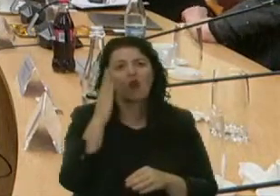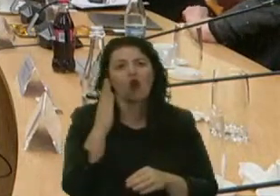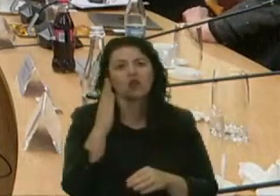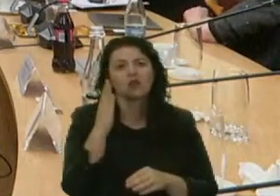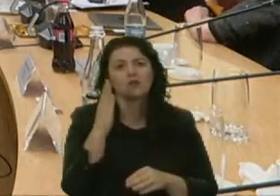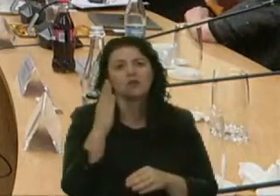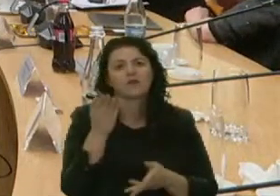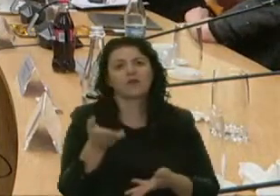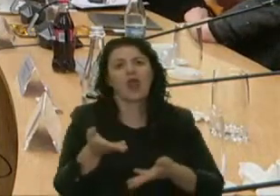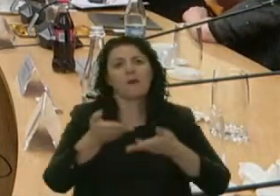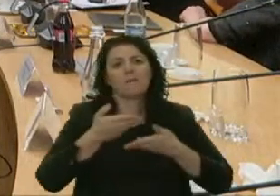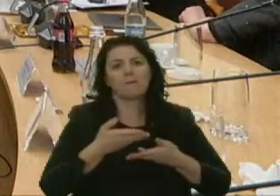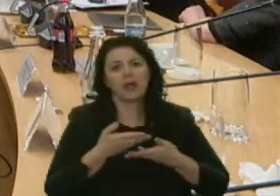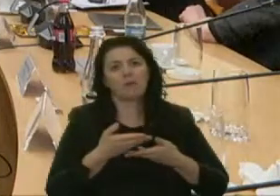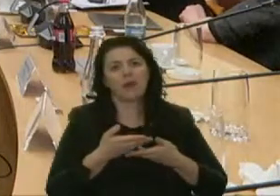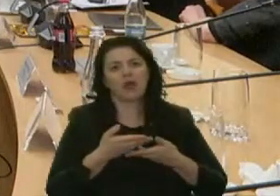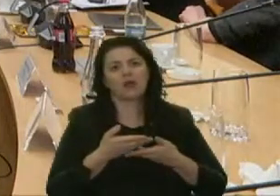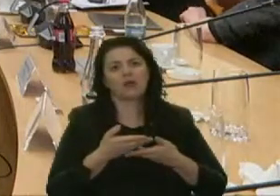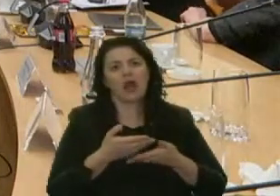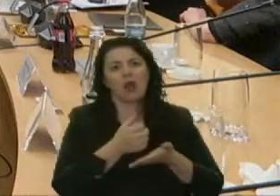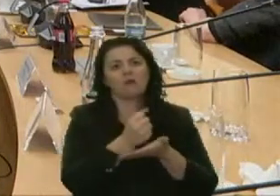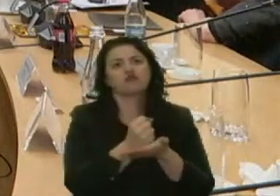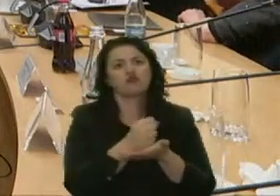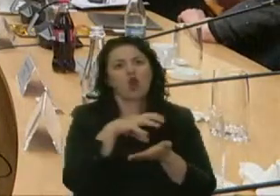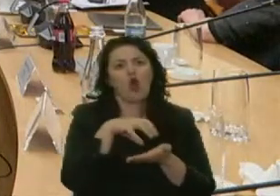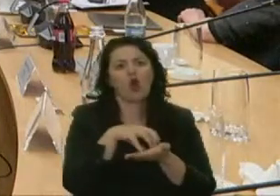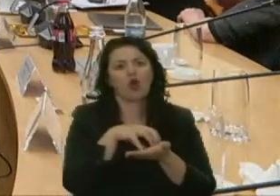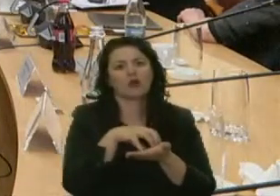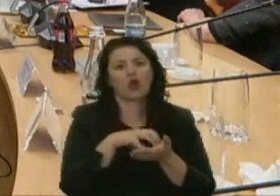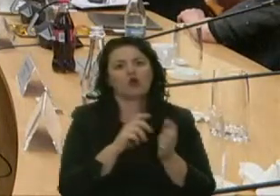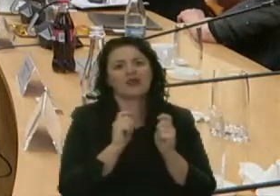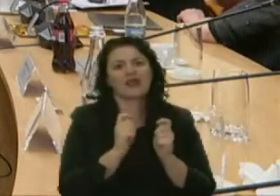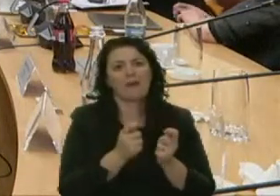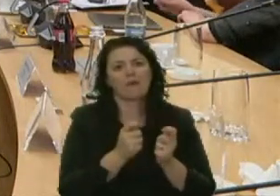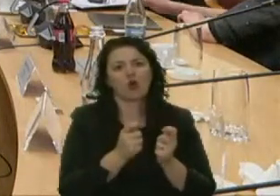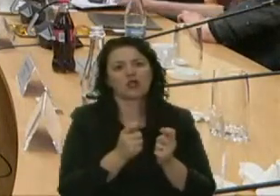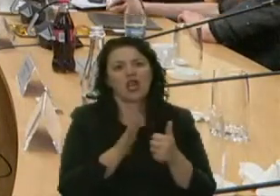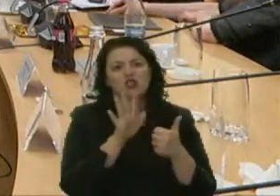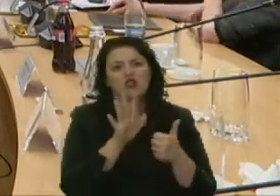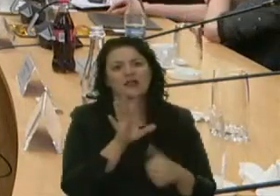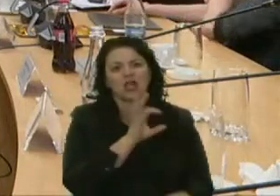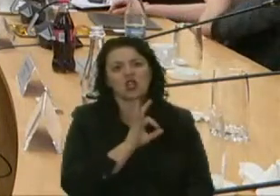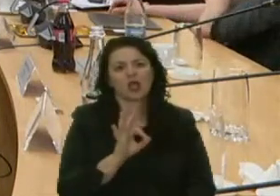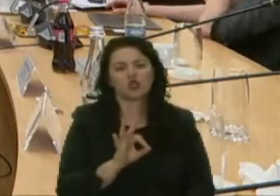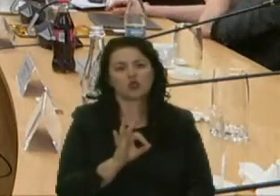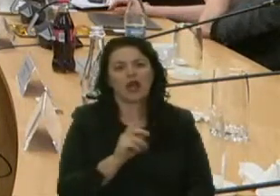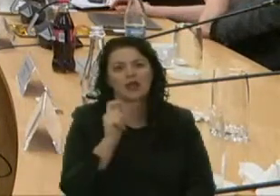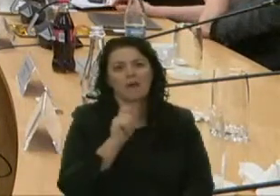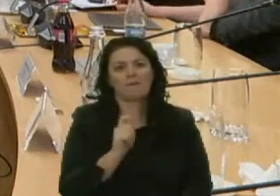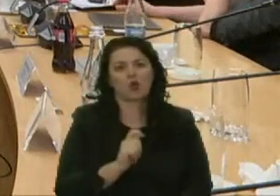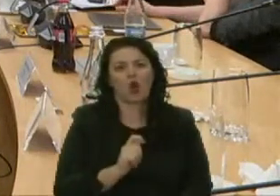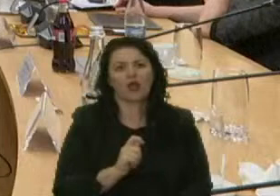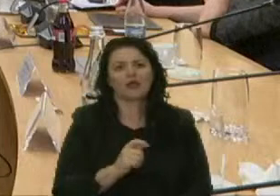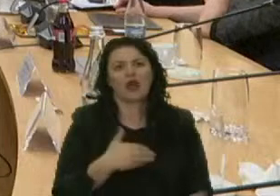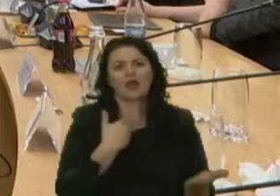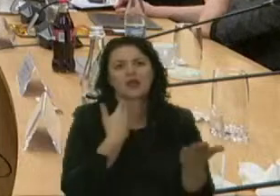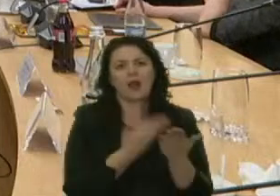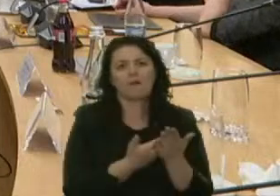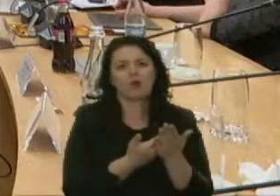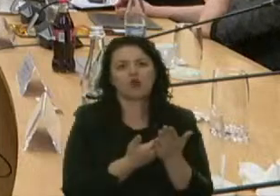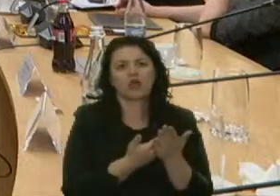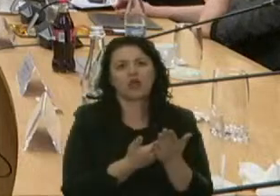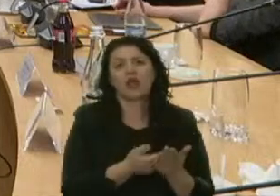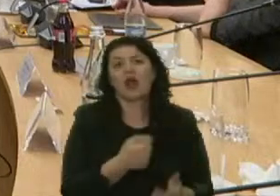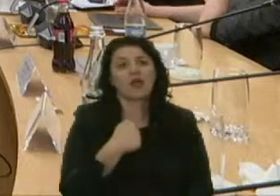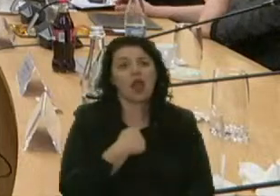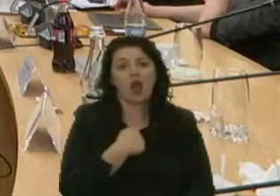voi primesc să zic de la bugetul local un raport de 60% din proiectul pe care î depun eu